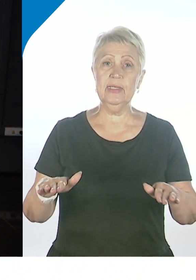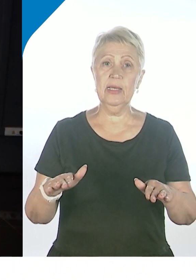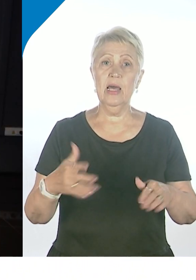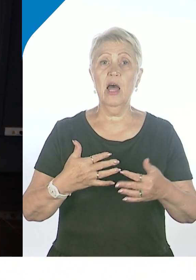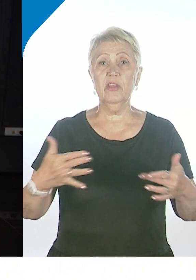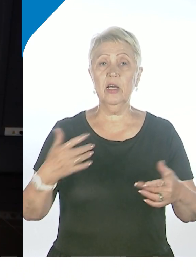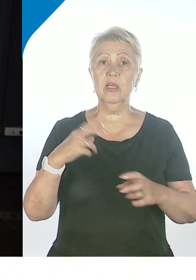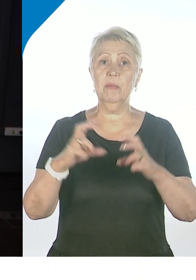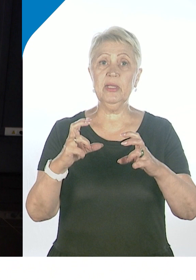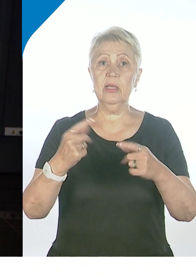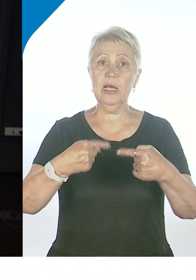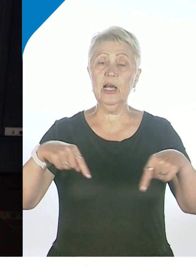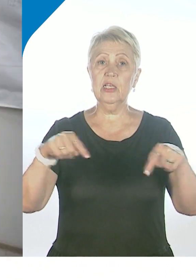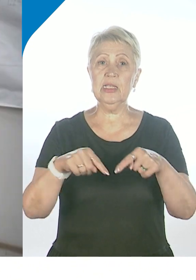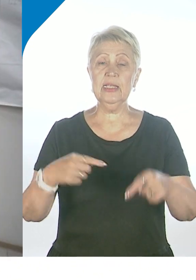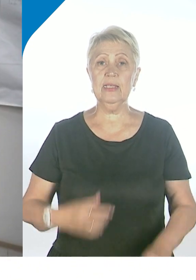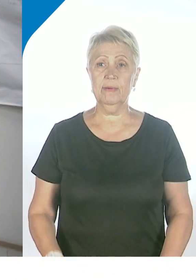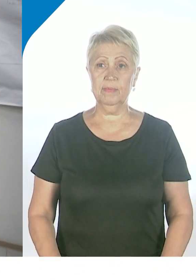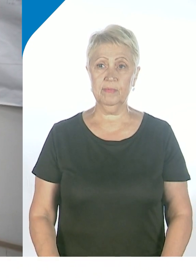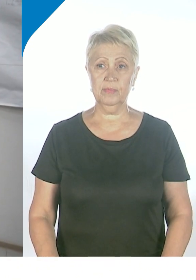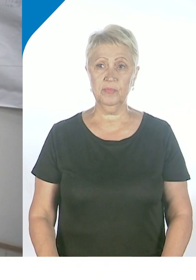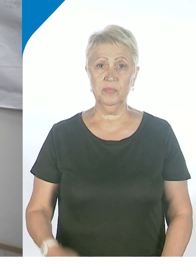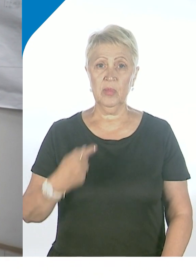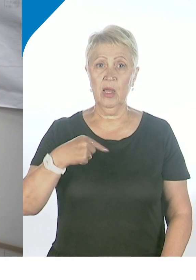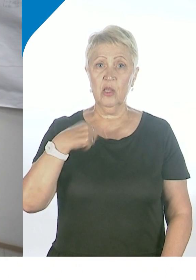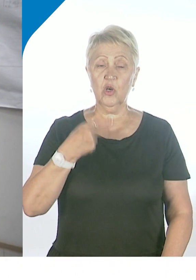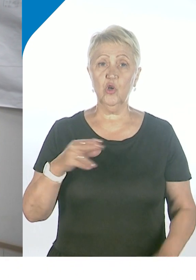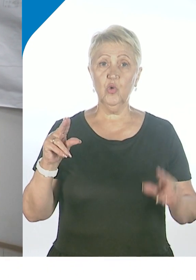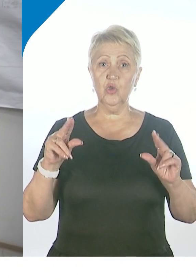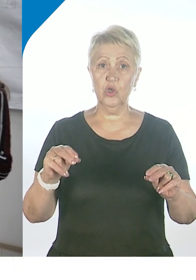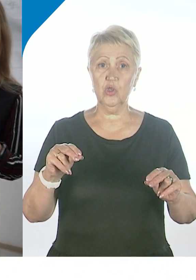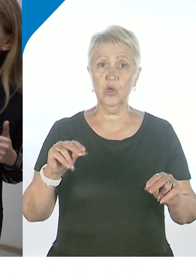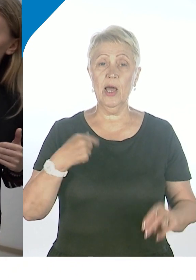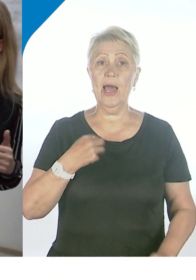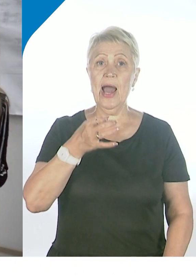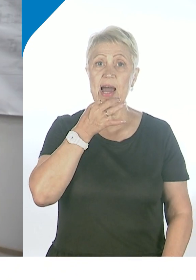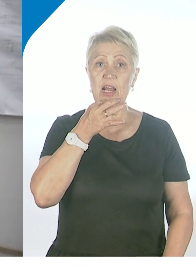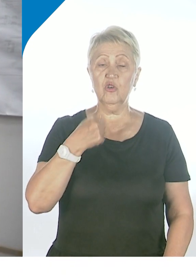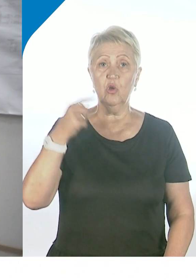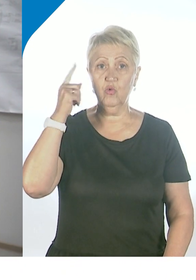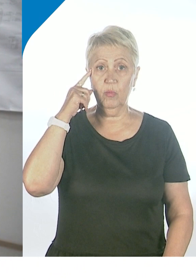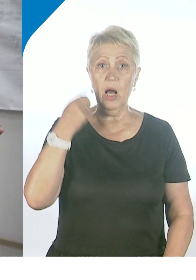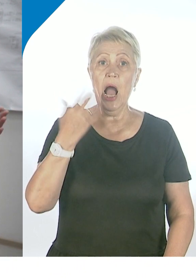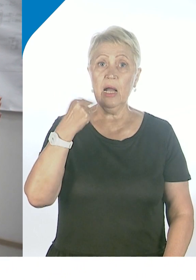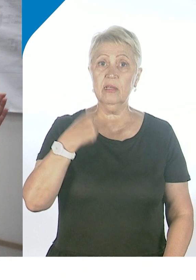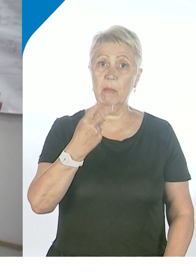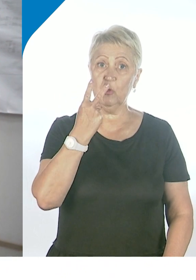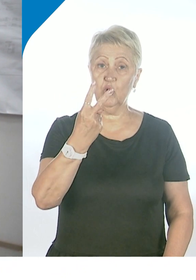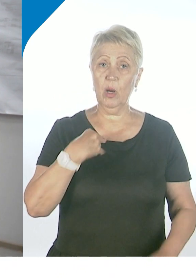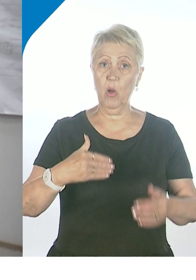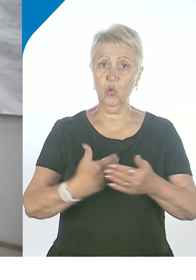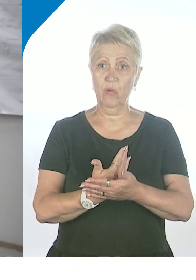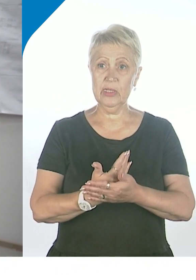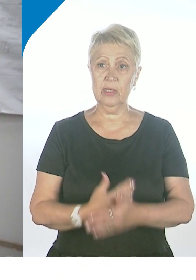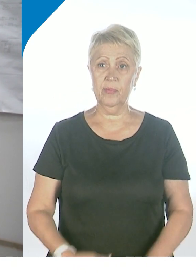предприятия, организации, показать, как оно есть. Скажу честно, я тоже раньше думала, что когда мы смотрим новости, то это